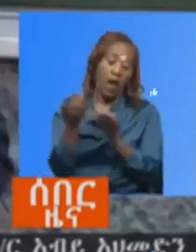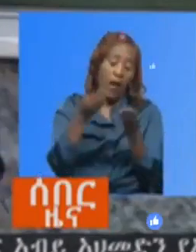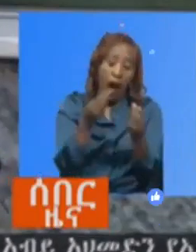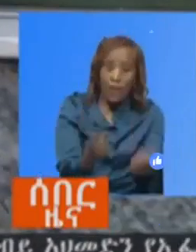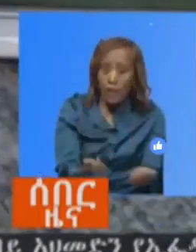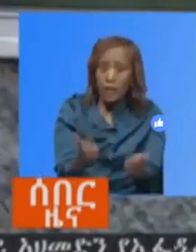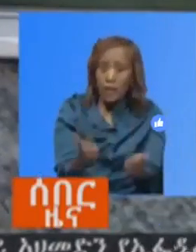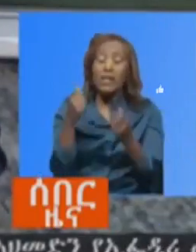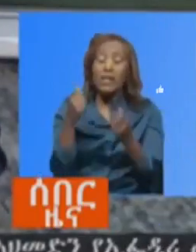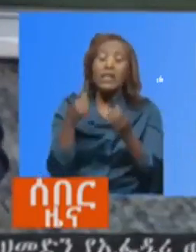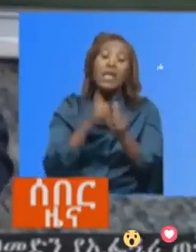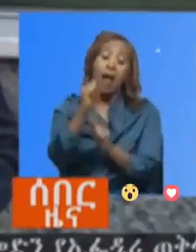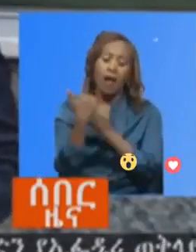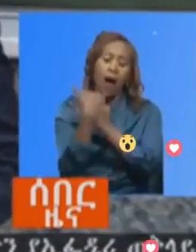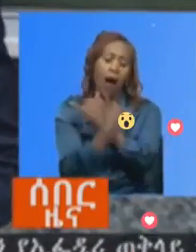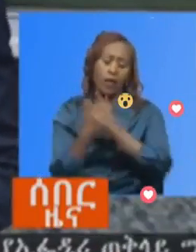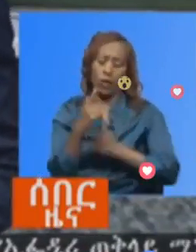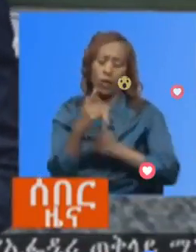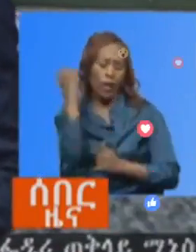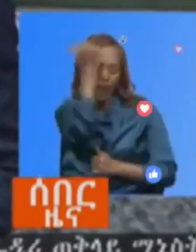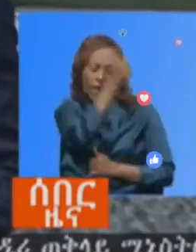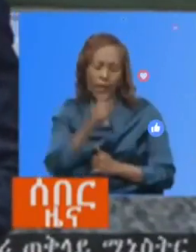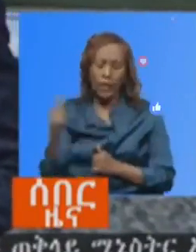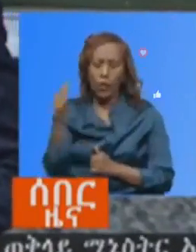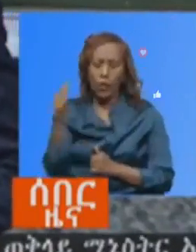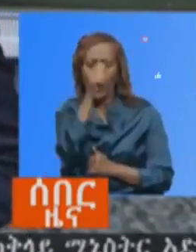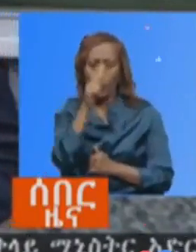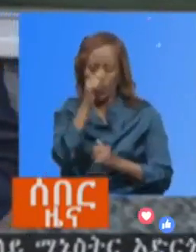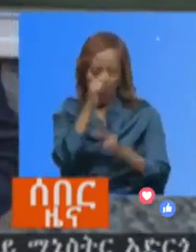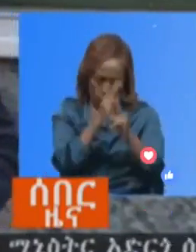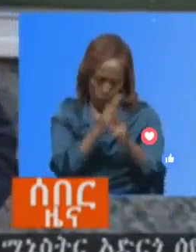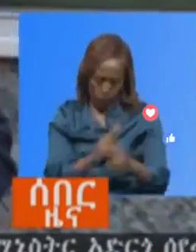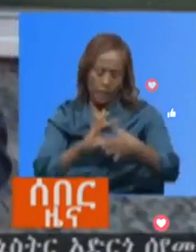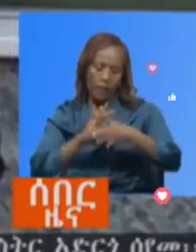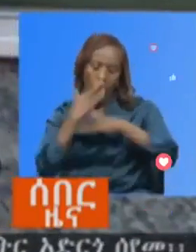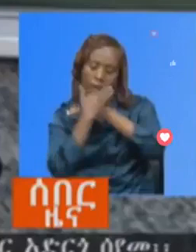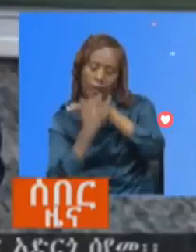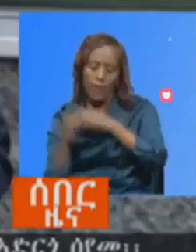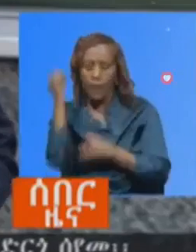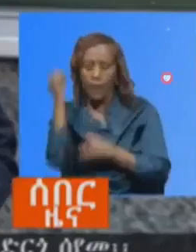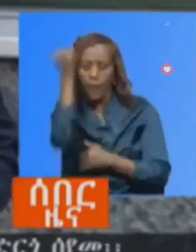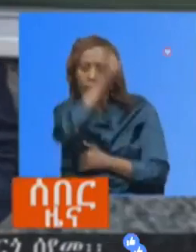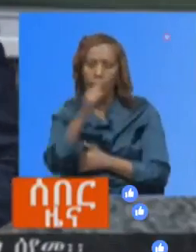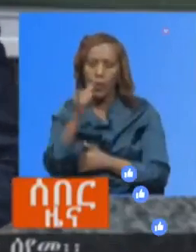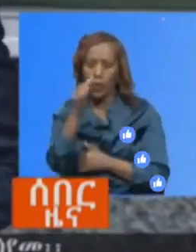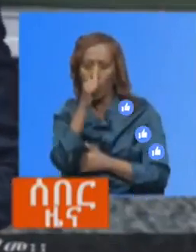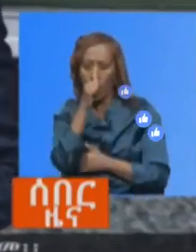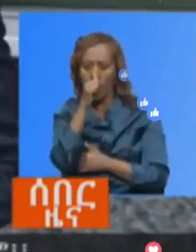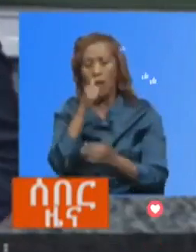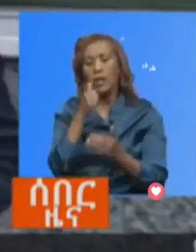ስናልፍ ሀገር እንሆናለን። የትኛውም ኢትዮጵያዊ ክቡር ስጋና ደም በየትኛውም ኢትዮጵያ